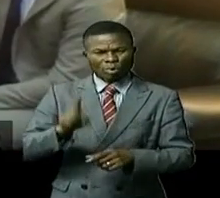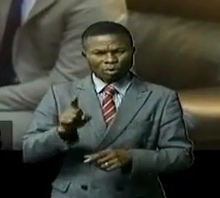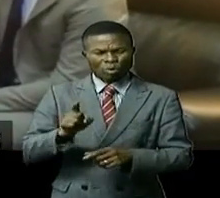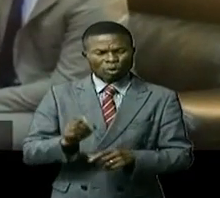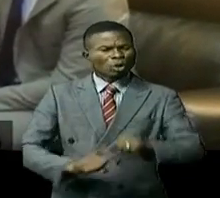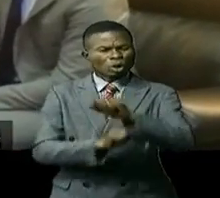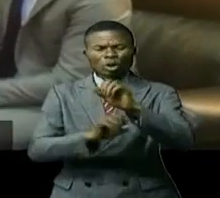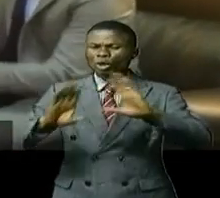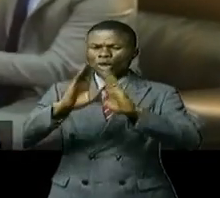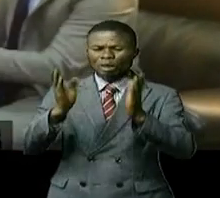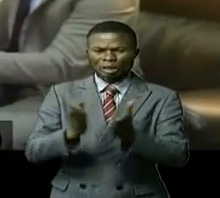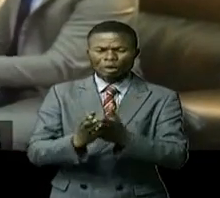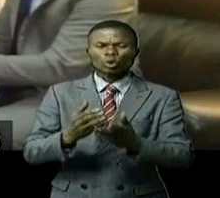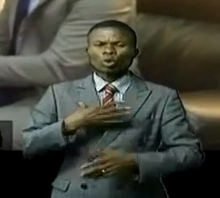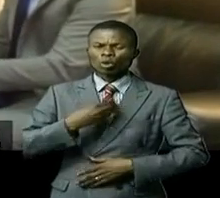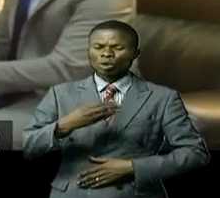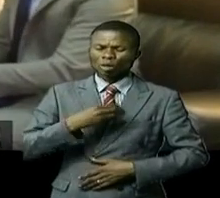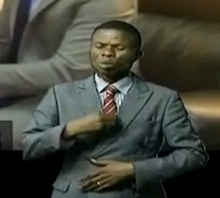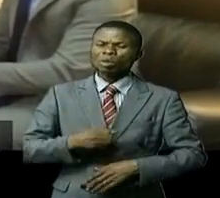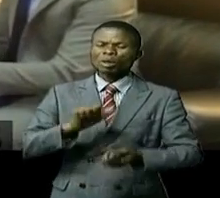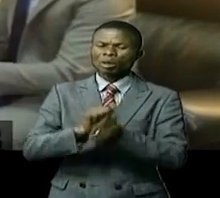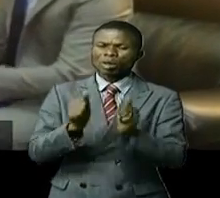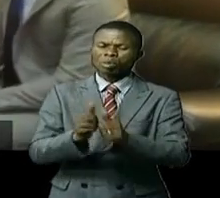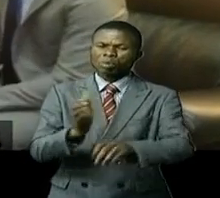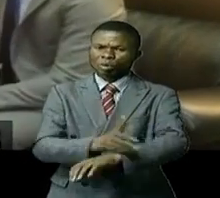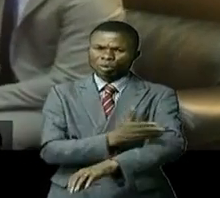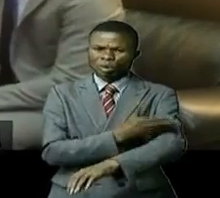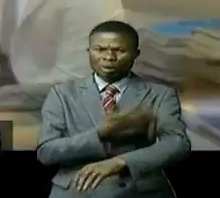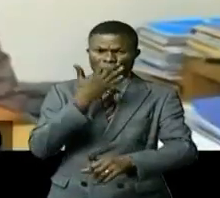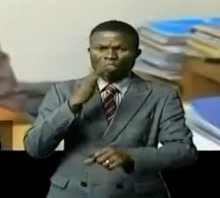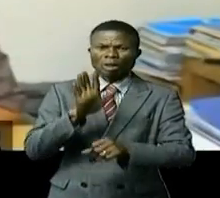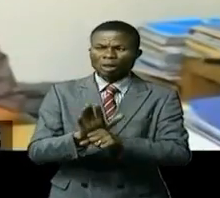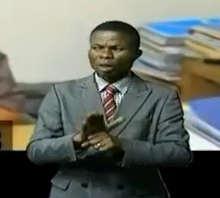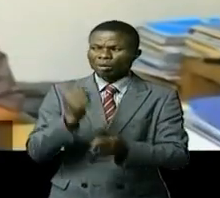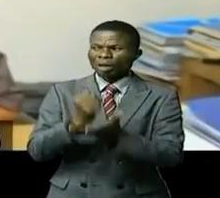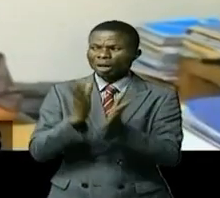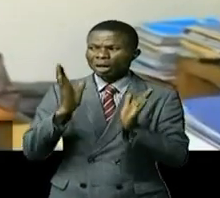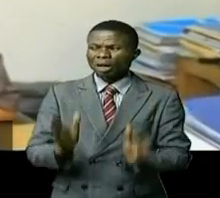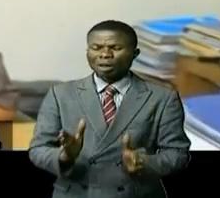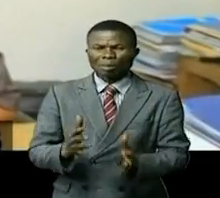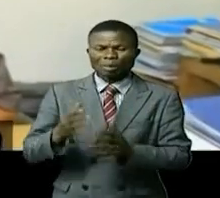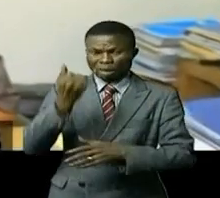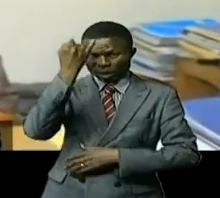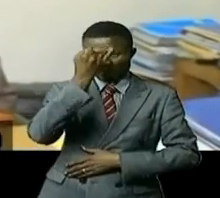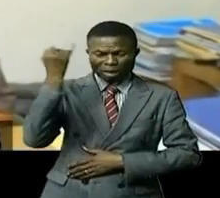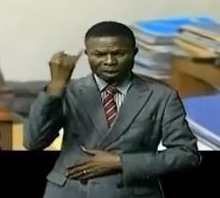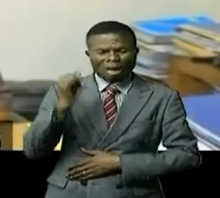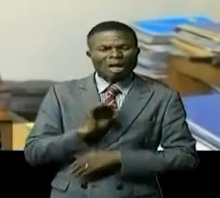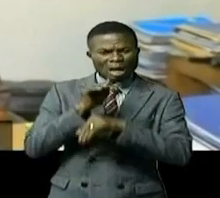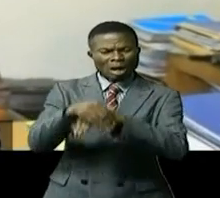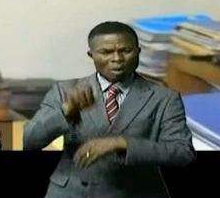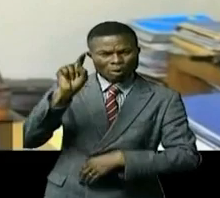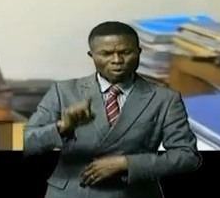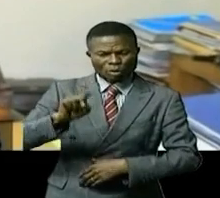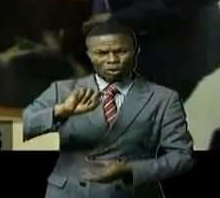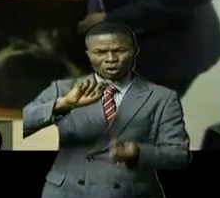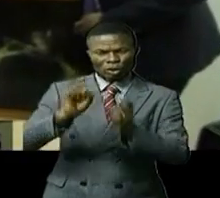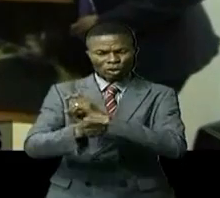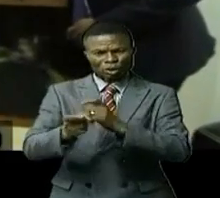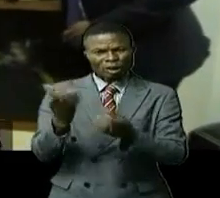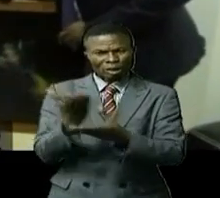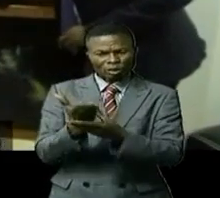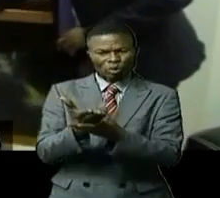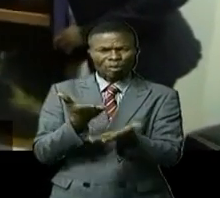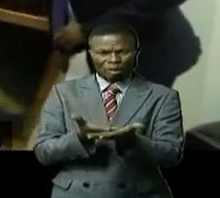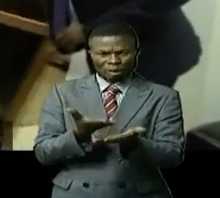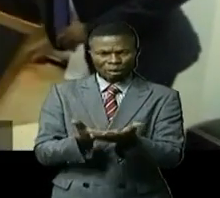les partenaires intéressés à son émergence. Il a promis à l'ambassadeur italien son implication pour le renouvellement de ses mémorandums.